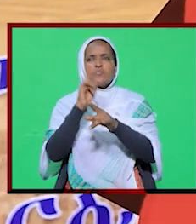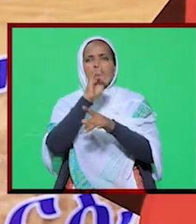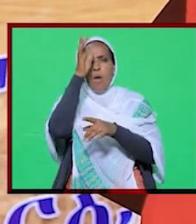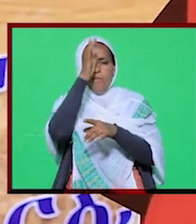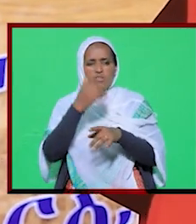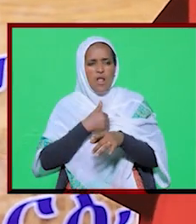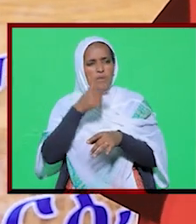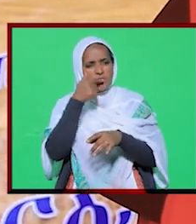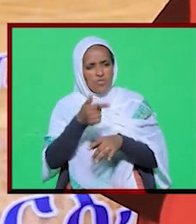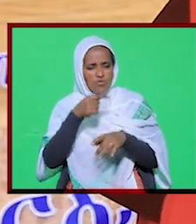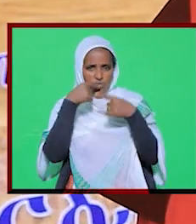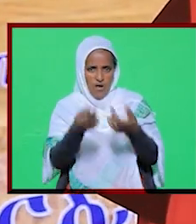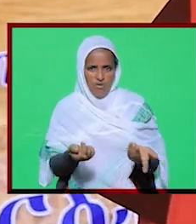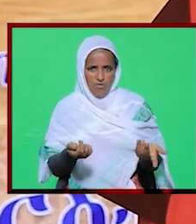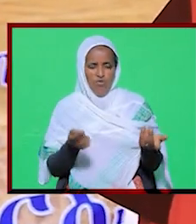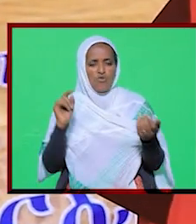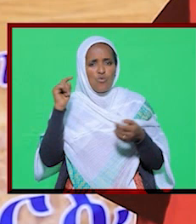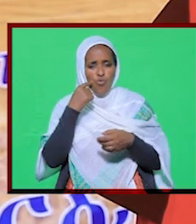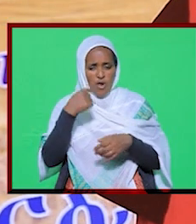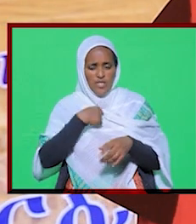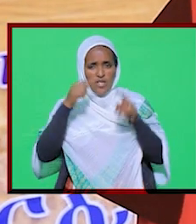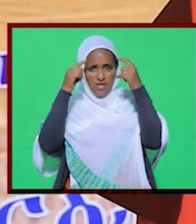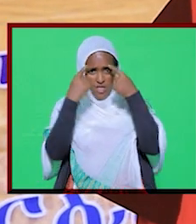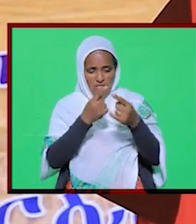ብዬ ነው የምናገረው? እንኳን የኔን